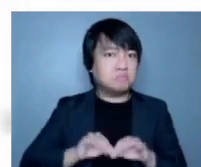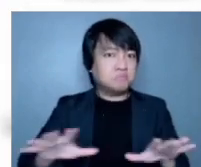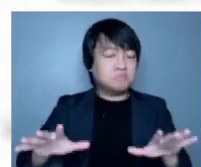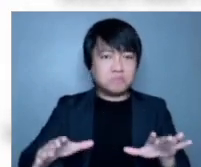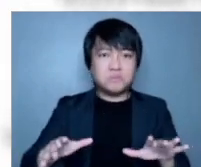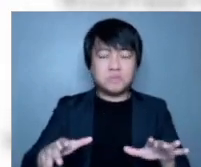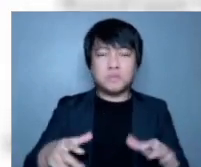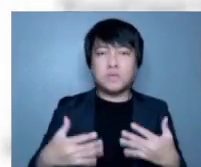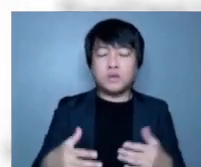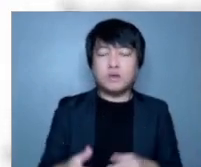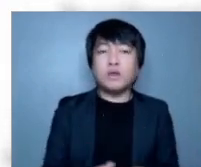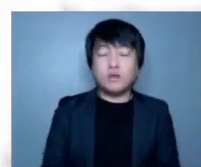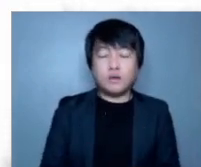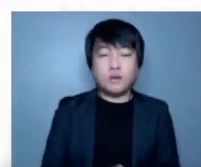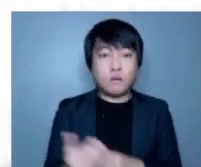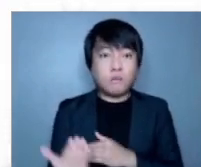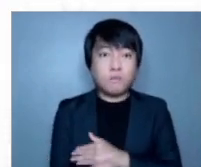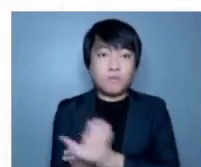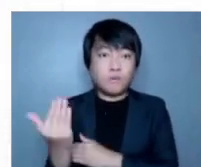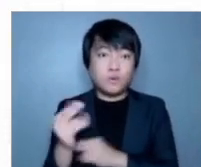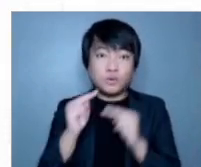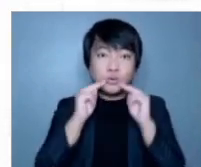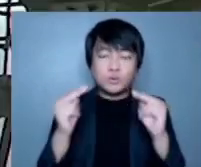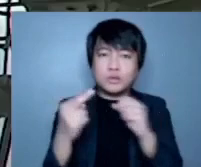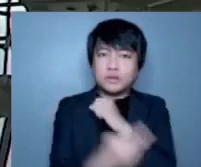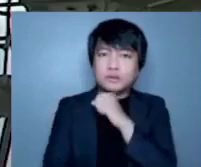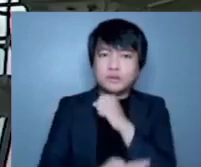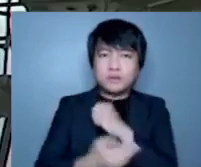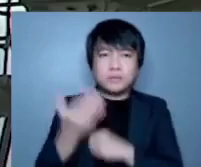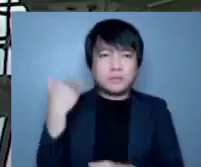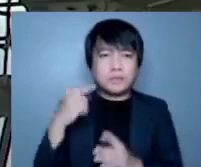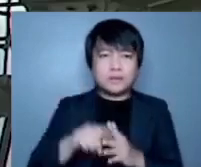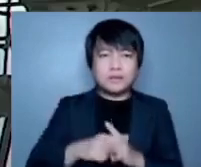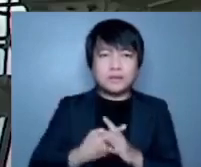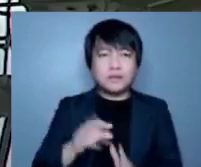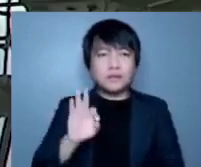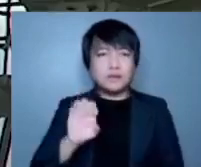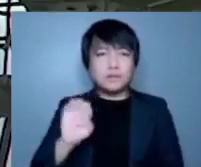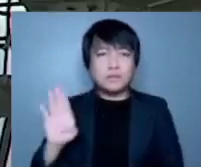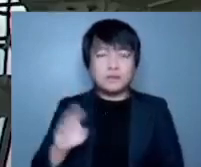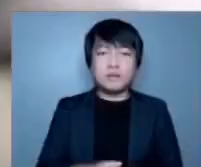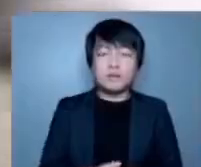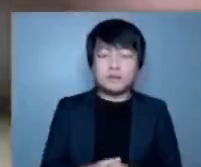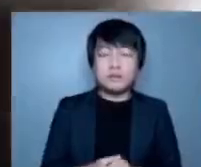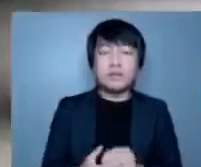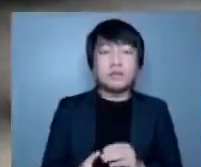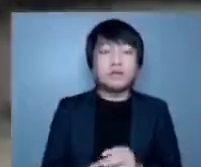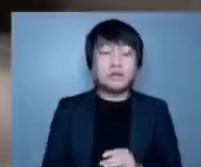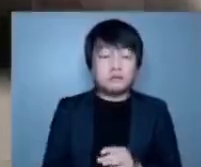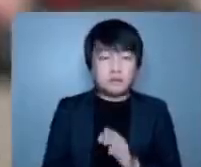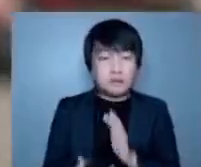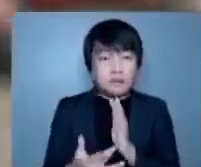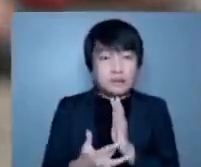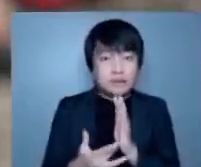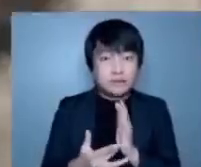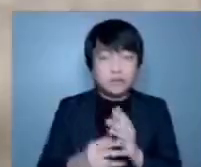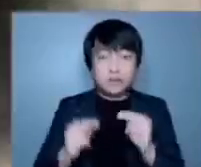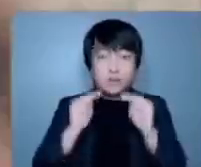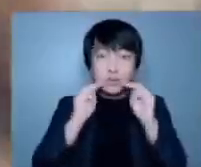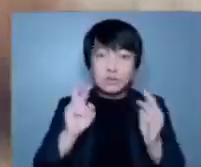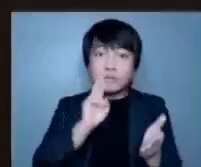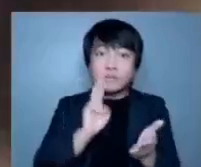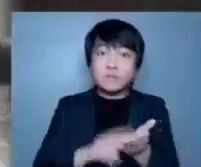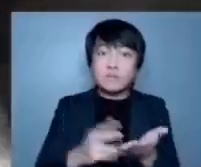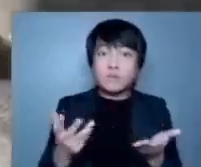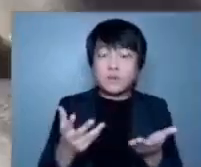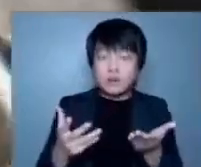ito sa ilang rehiyon noong Pebrero. Ang digital news report ay base sa online poll na isinagawa sa 46 media markets sa